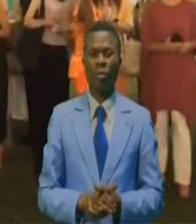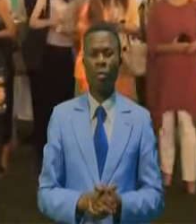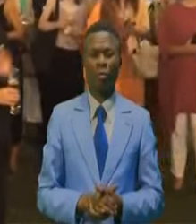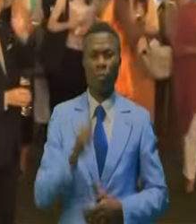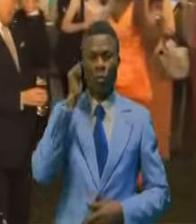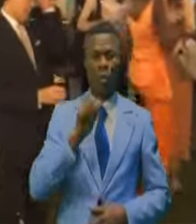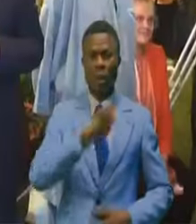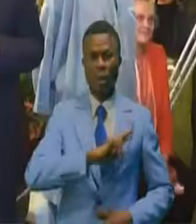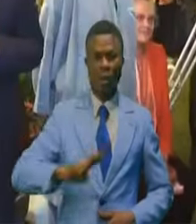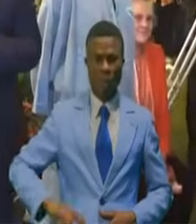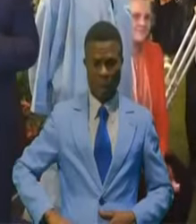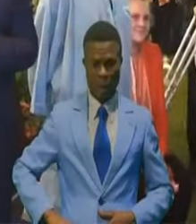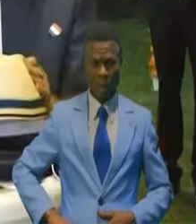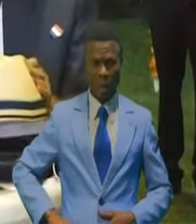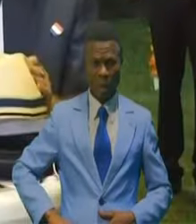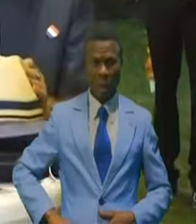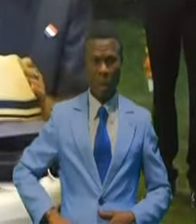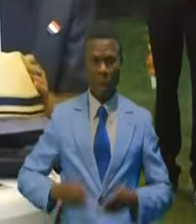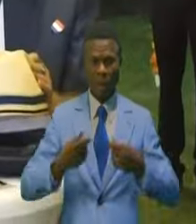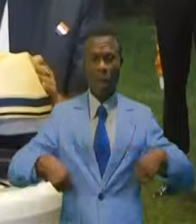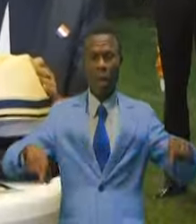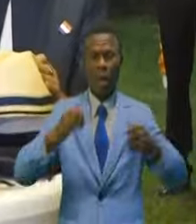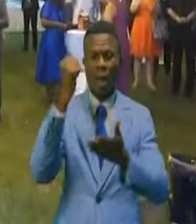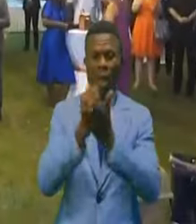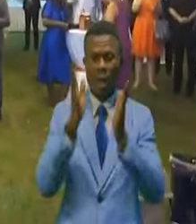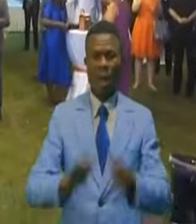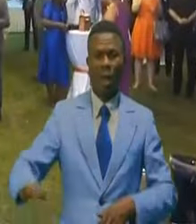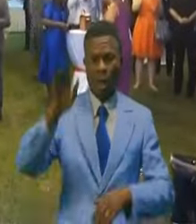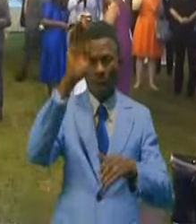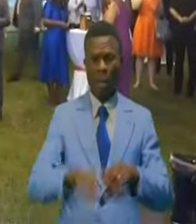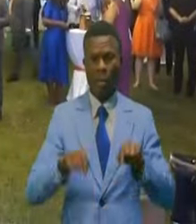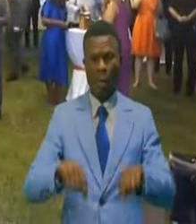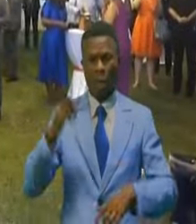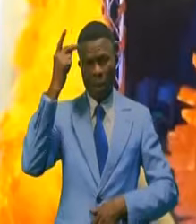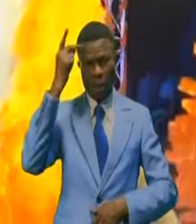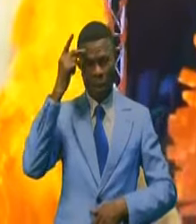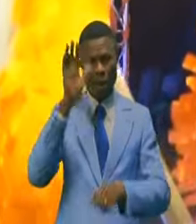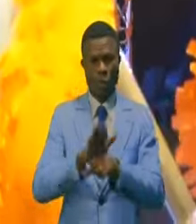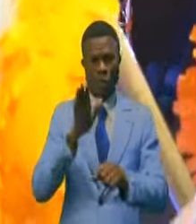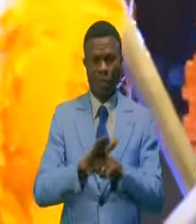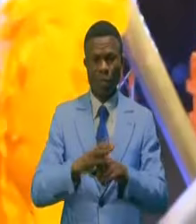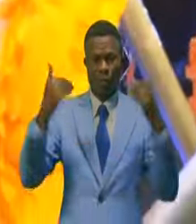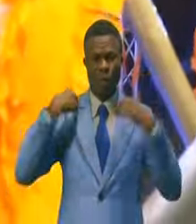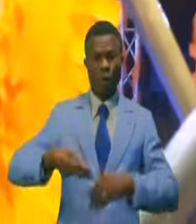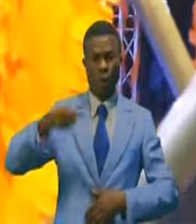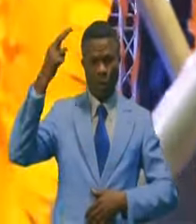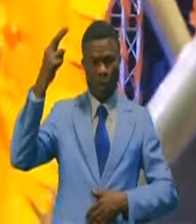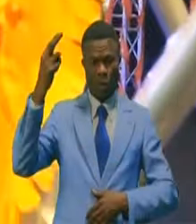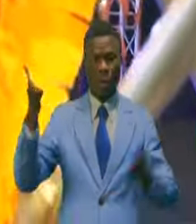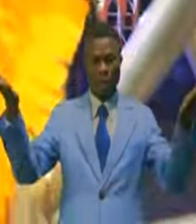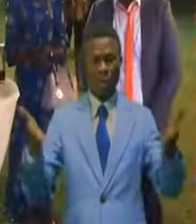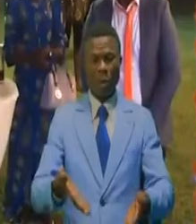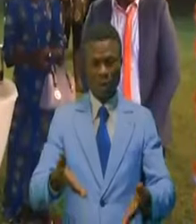roi a drainé du monde dans les jardins de l'ambassade des Pays-Bas à Kinshasa. Plusieurs hôtes de marque y ont